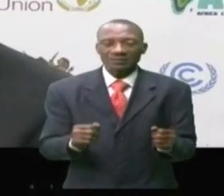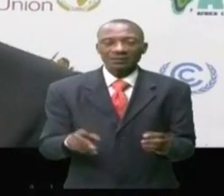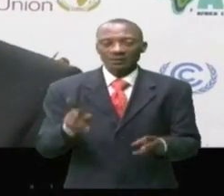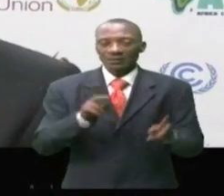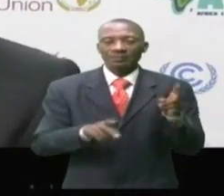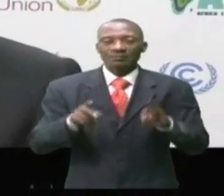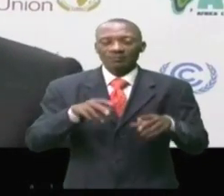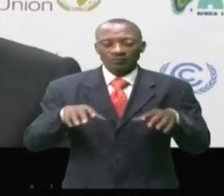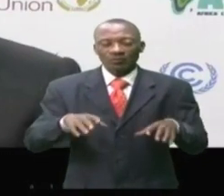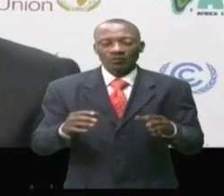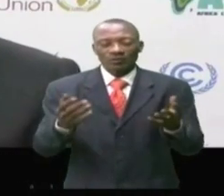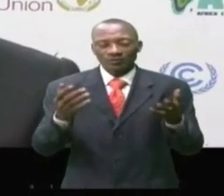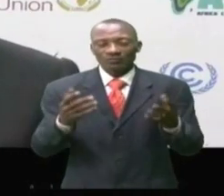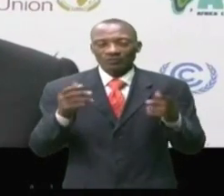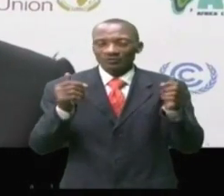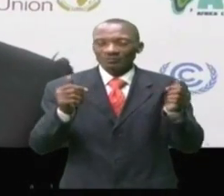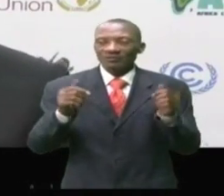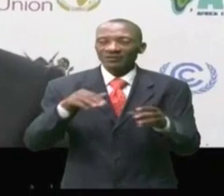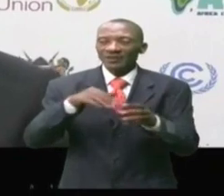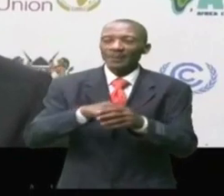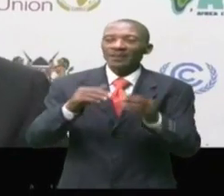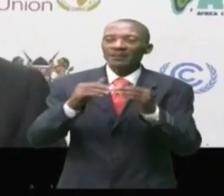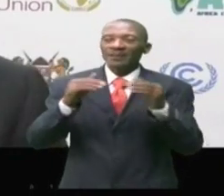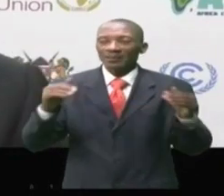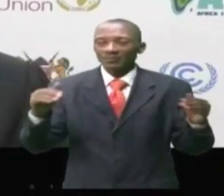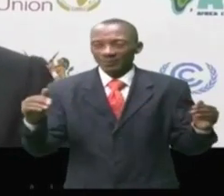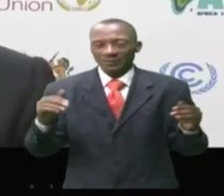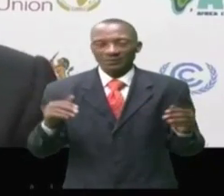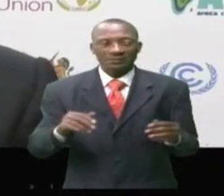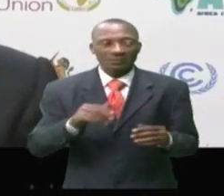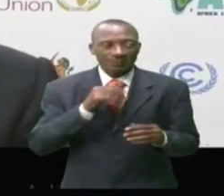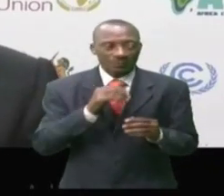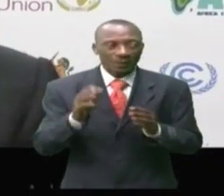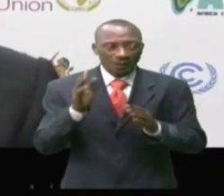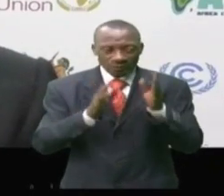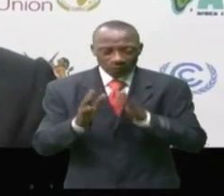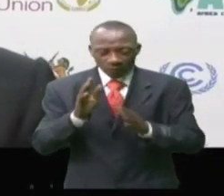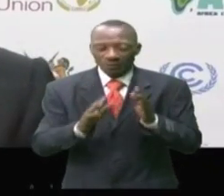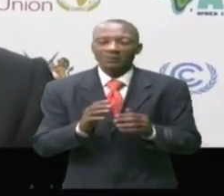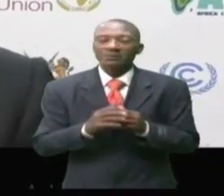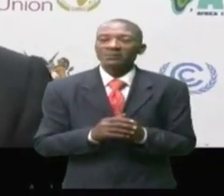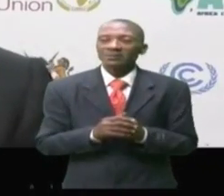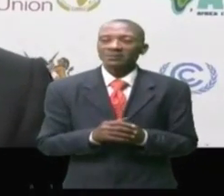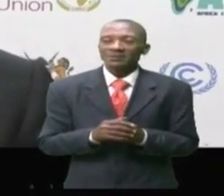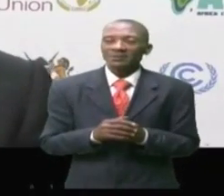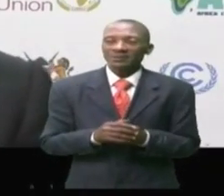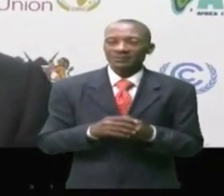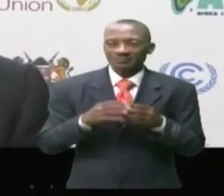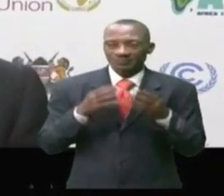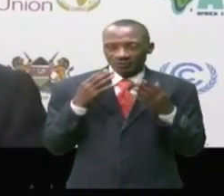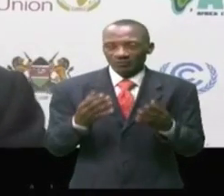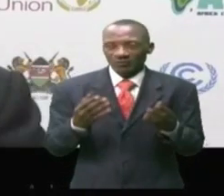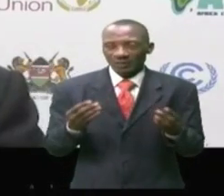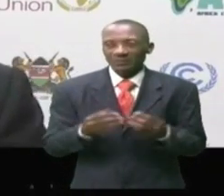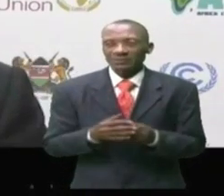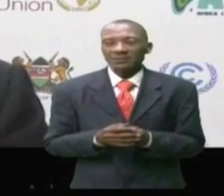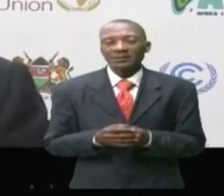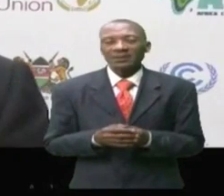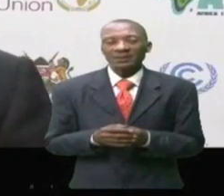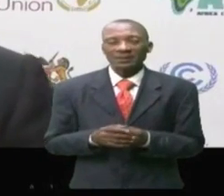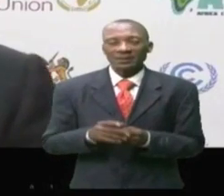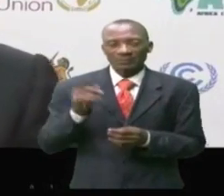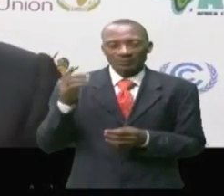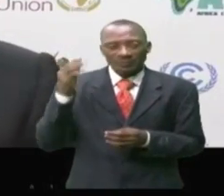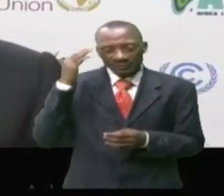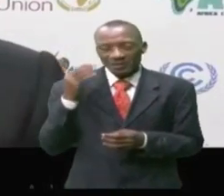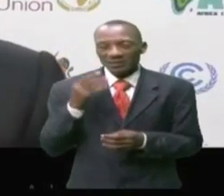avoir dans le SOFA en ce qui concerne les questions des mandats même des forces de l'EAC. Nous avons dit qu'en attendant